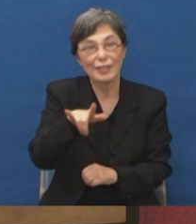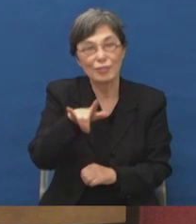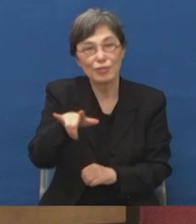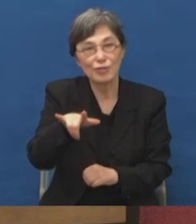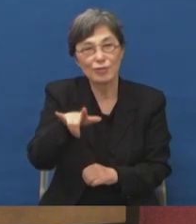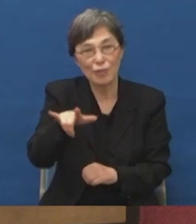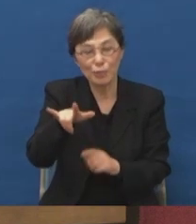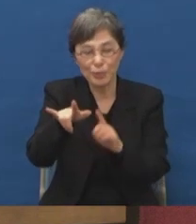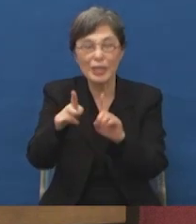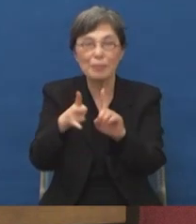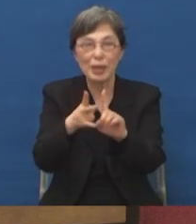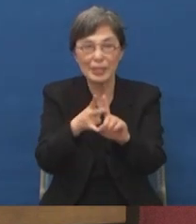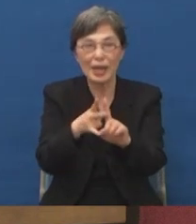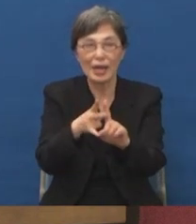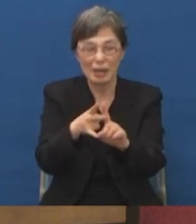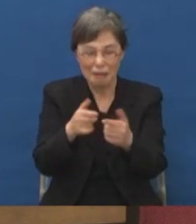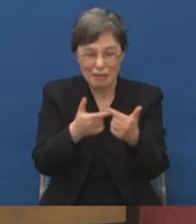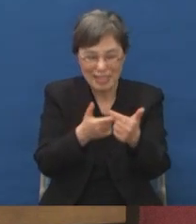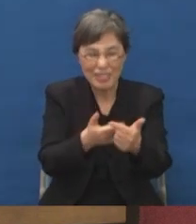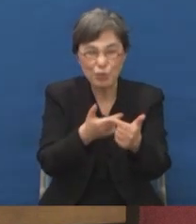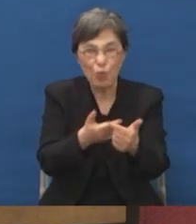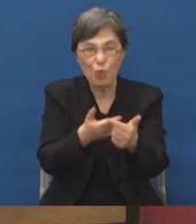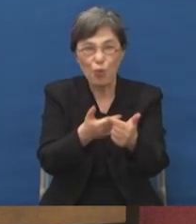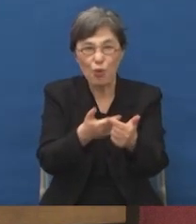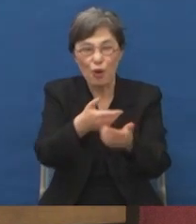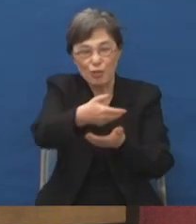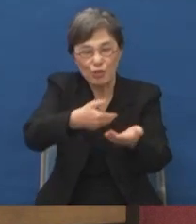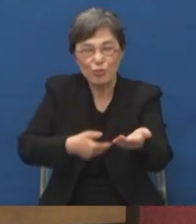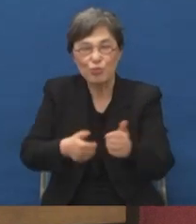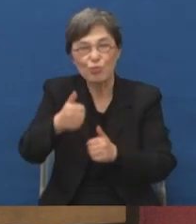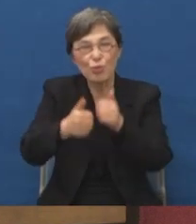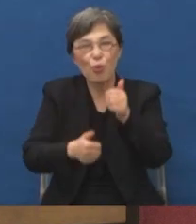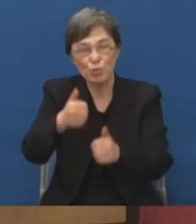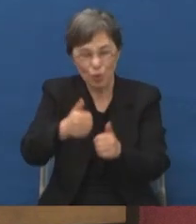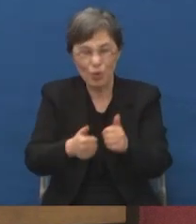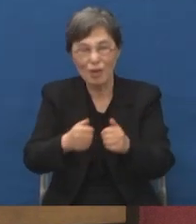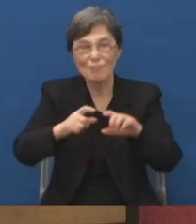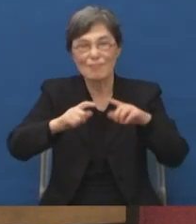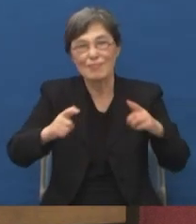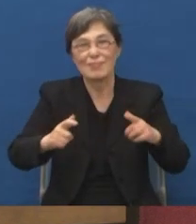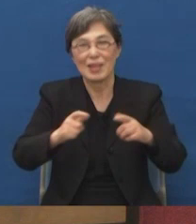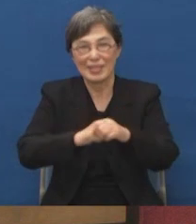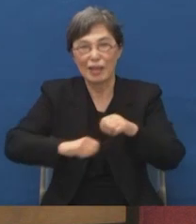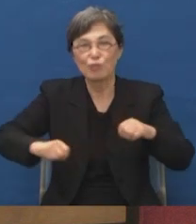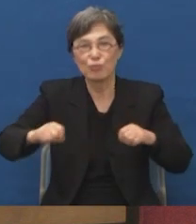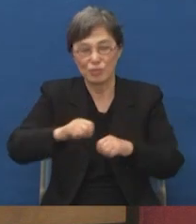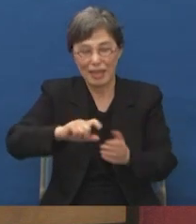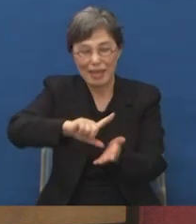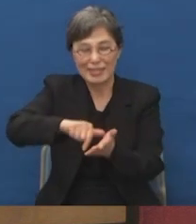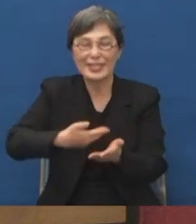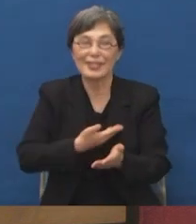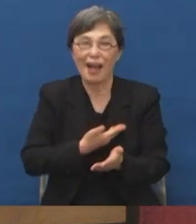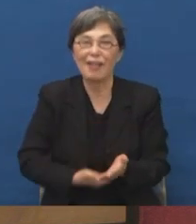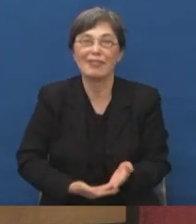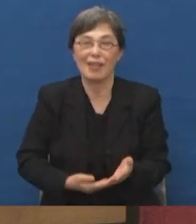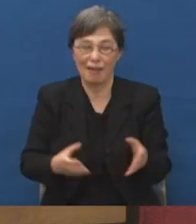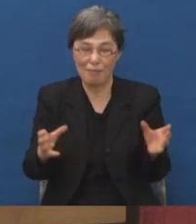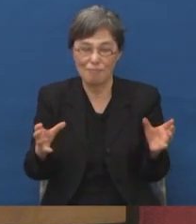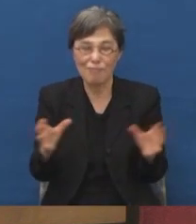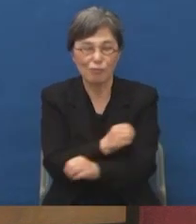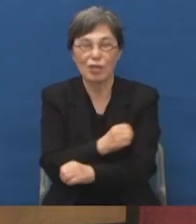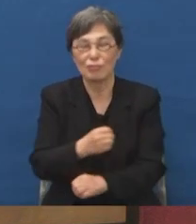戦闘機をはじめとする殺傷兵器の輸出競争を激化させ、逆に地域の安定を脅かす可能